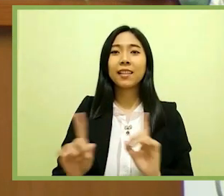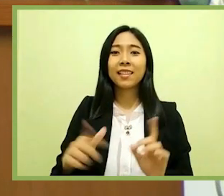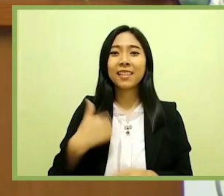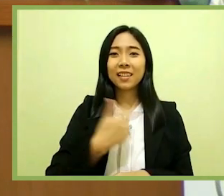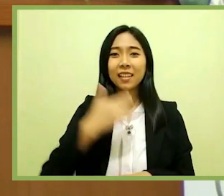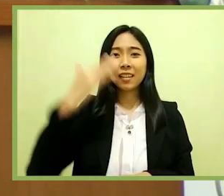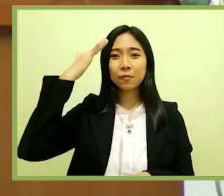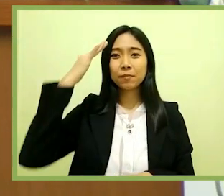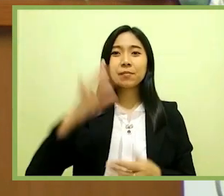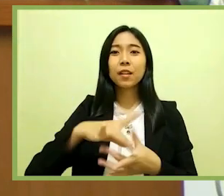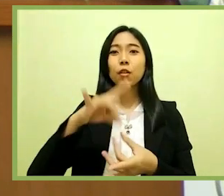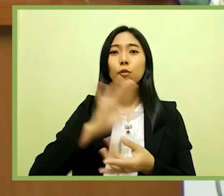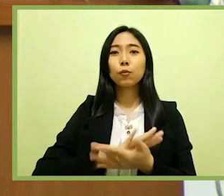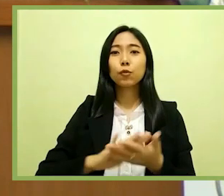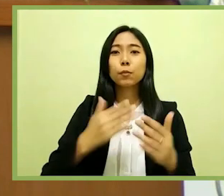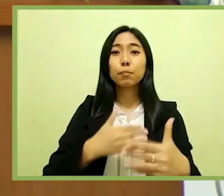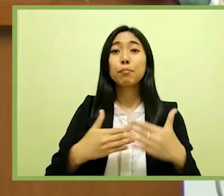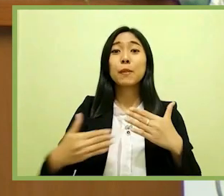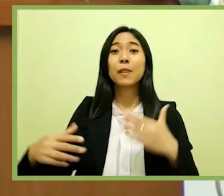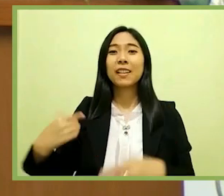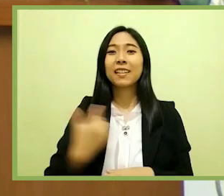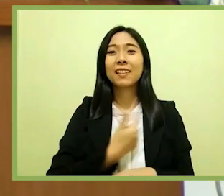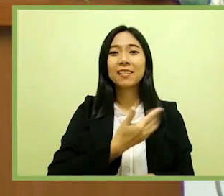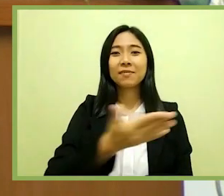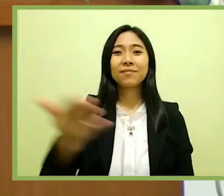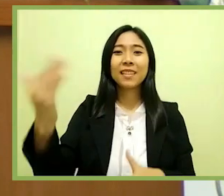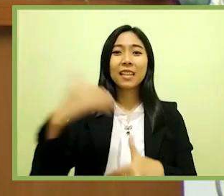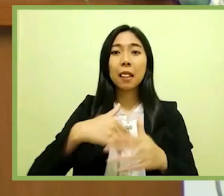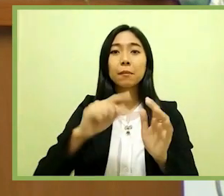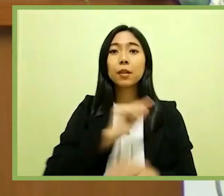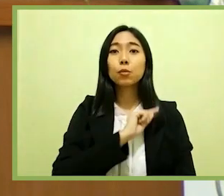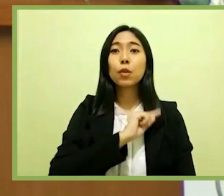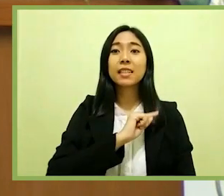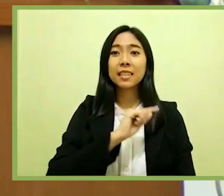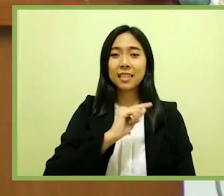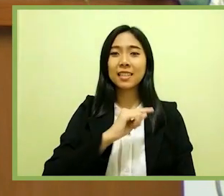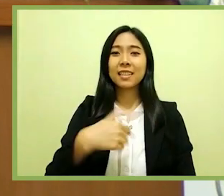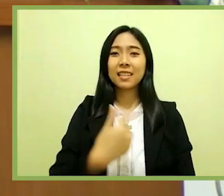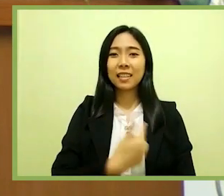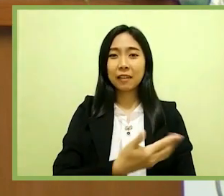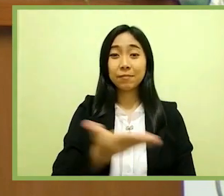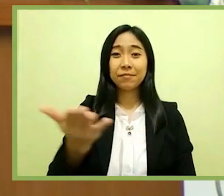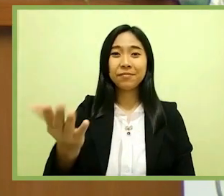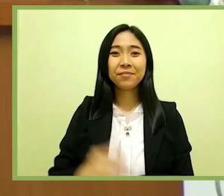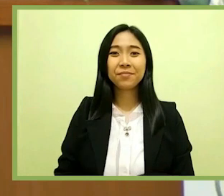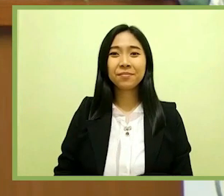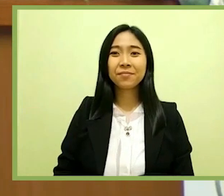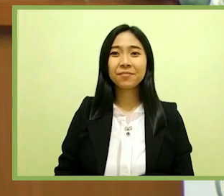Dan kita tahu Roh Kudus menyertai kita dalam tugas yang kita